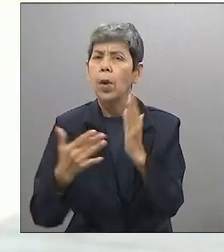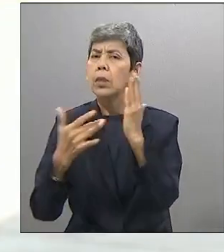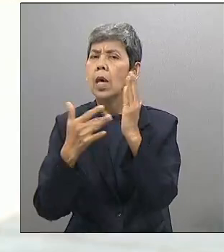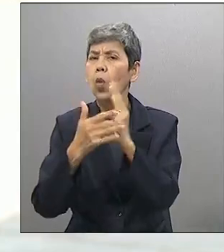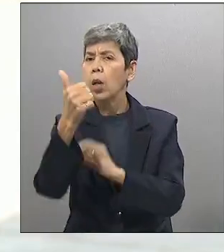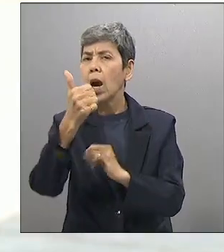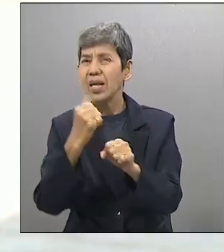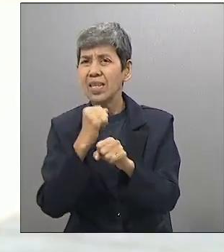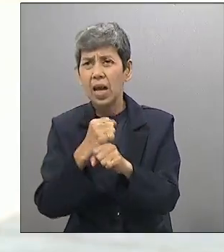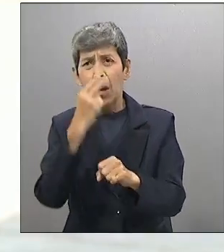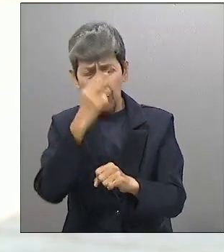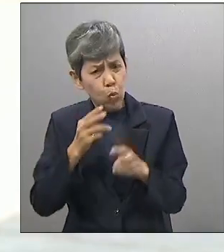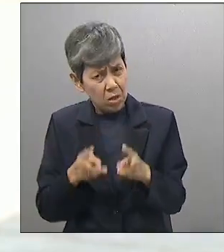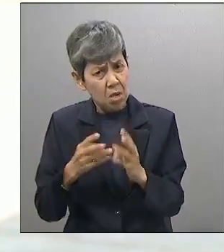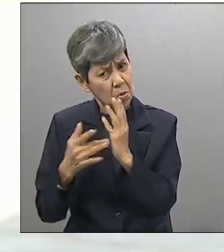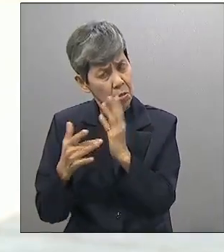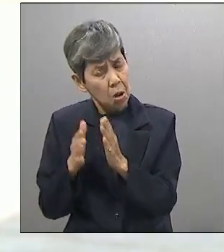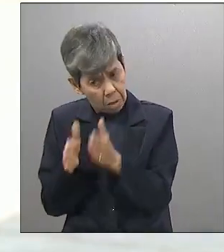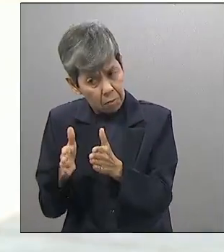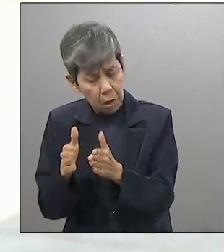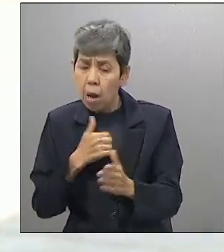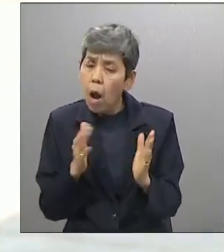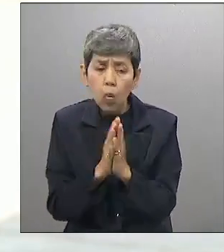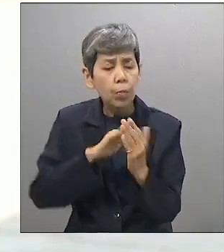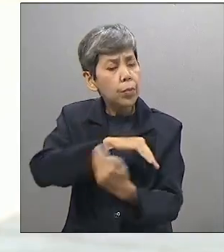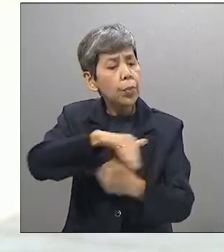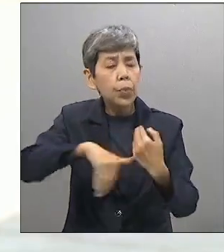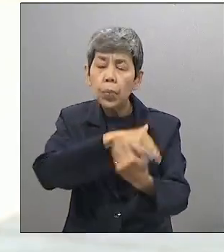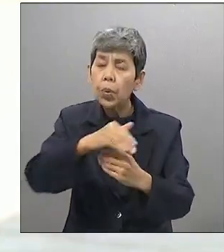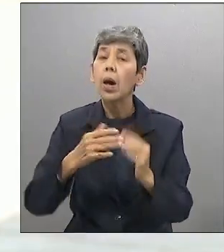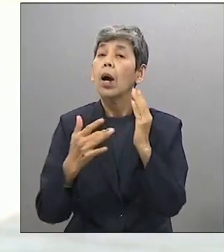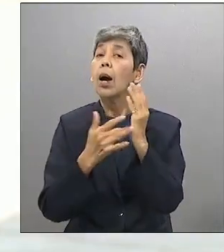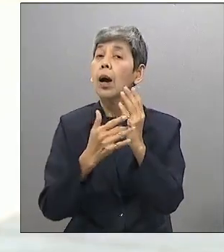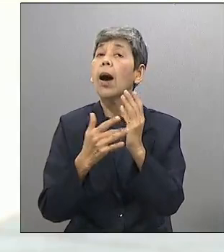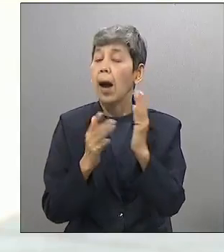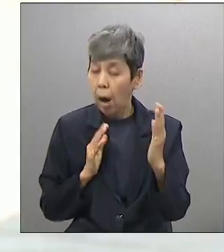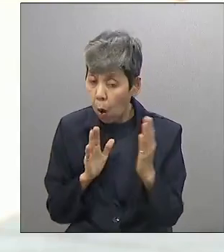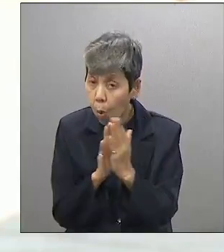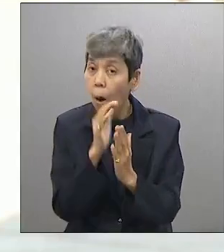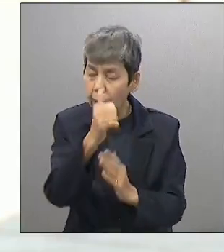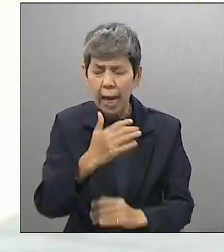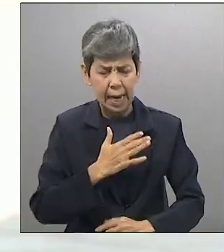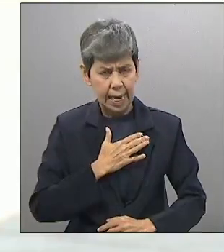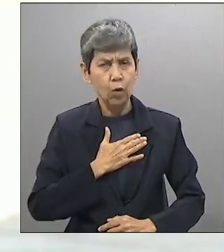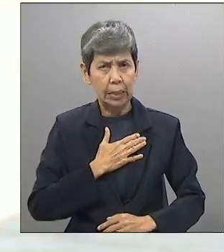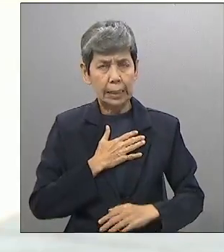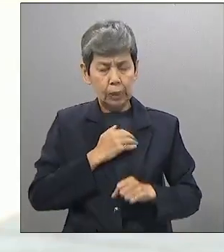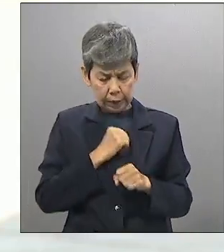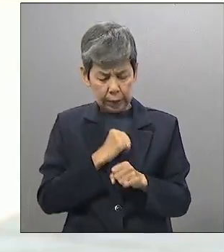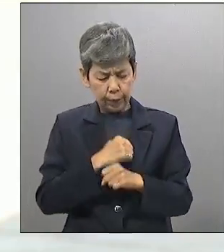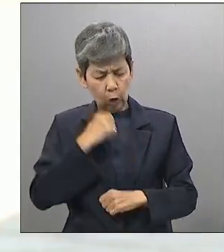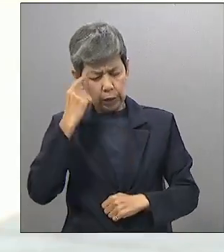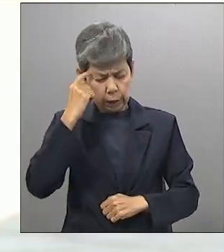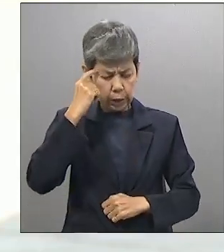จะโดน Replace ด้ AI ไปเลยหรอวาเราจะอยู่ร่มกักั AI ได้มนคอโจทยที่เราเอง ทาง Simio Step 1ต้คิด